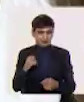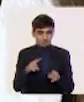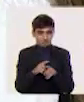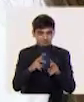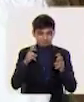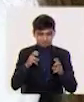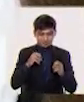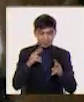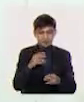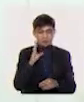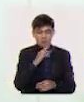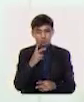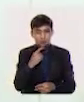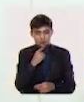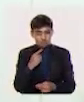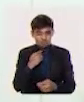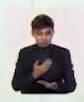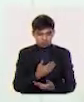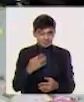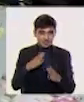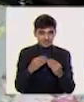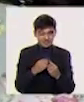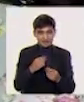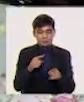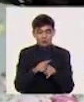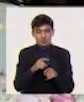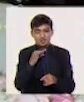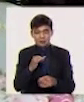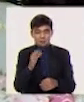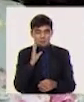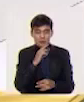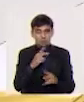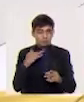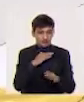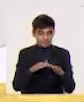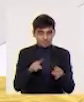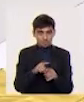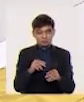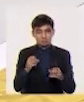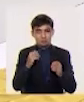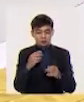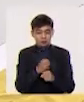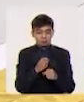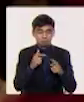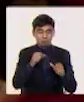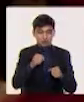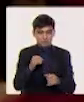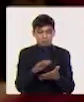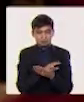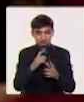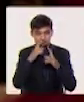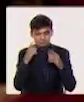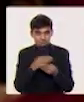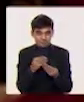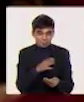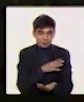аз қамтылған отбасыларын жұмысқа орналастырып отыр. Тіпті карантин кезінде 3000-ға жуық маска тігіп тегін таратқан тігіншілер қоғамға аз да